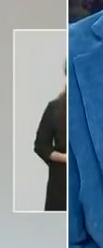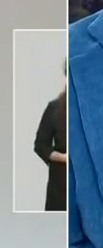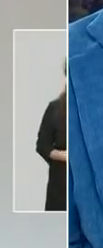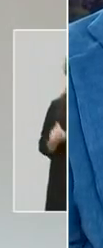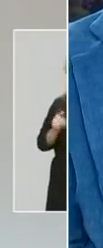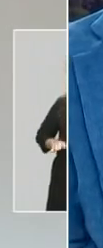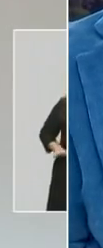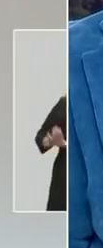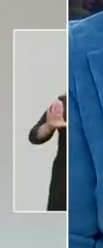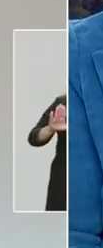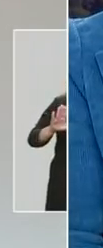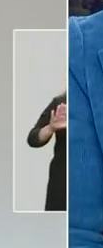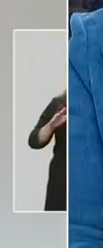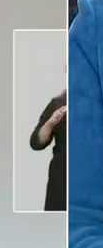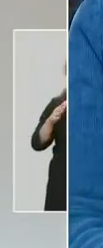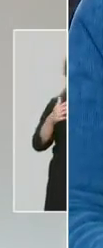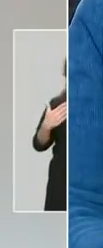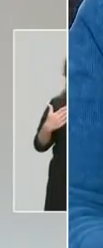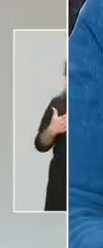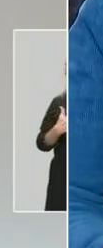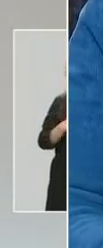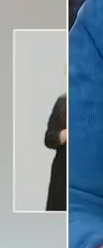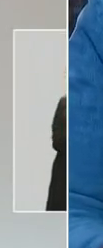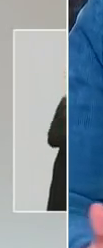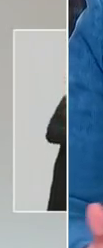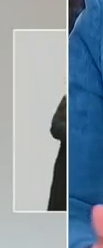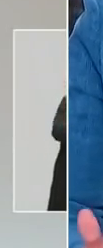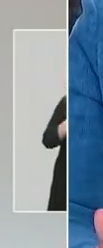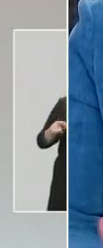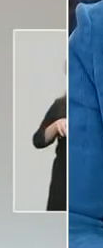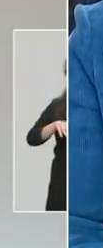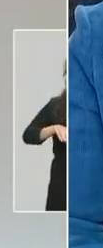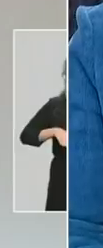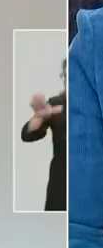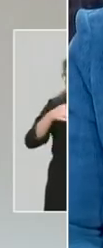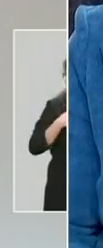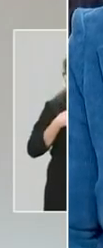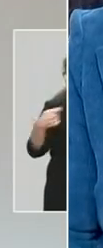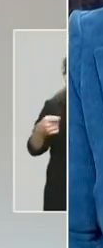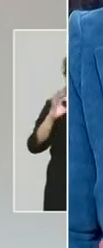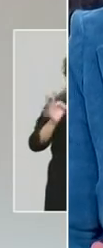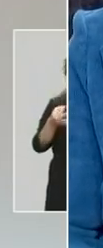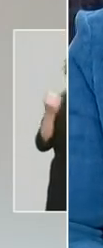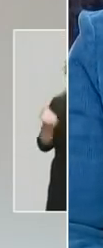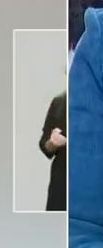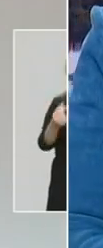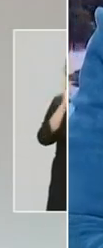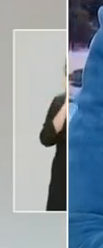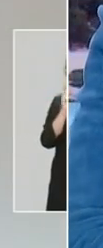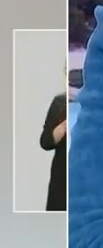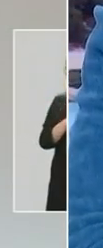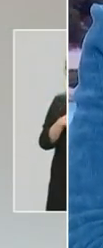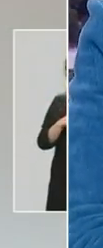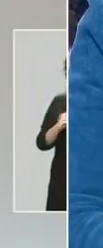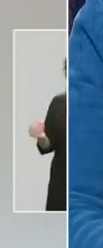côté du Rassemblement national et donc, ou de la gauche en général, de demander la gratuité des tests. Mais évidemment, on retombe